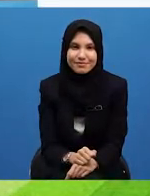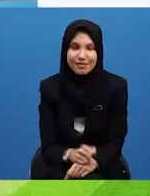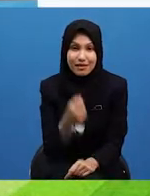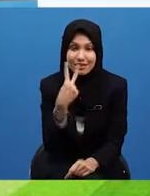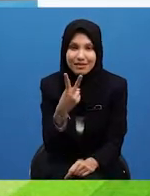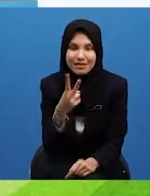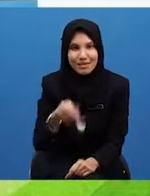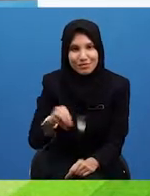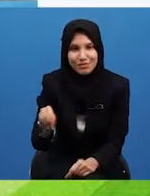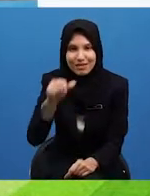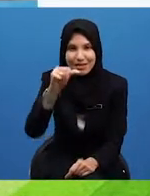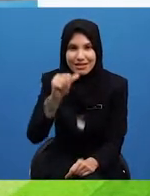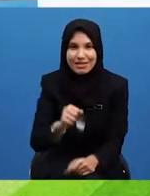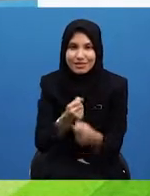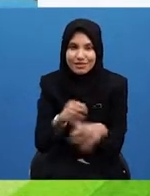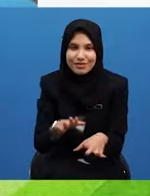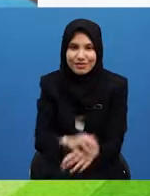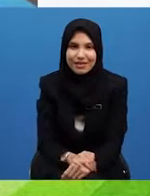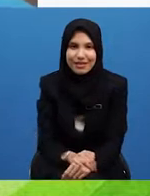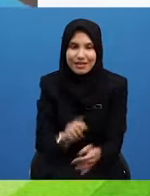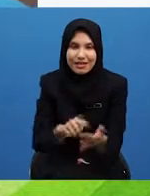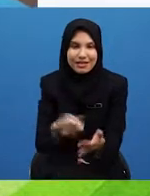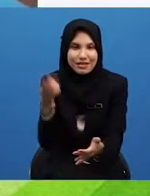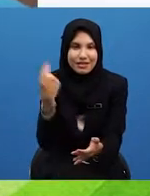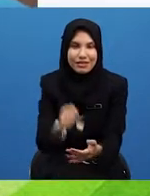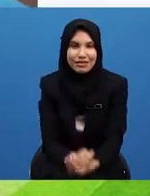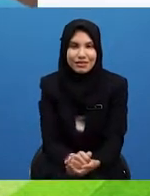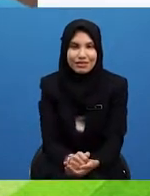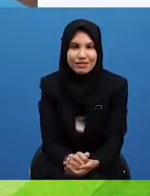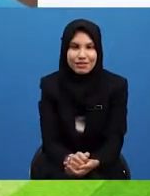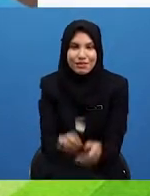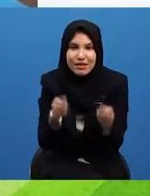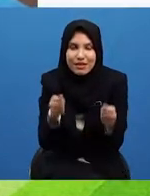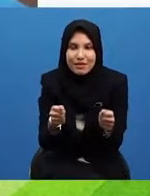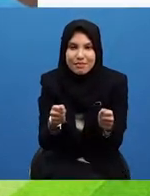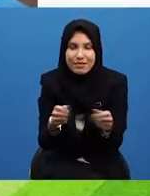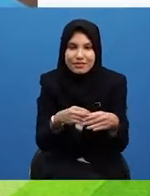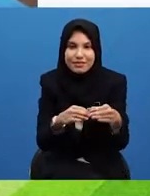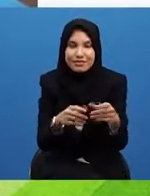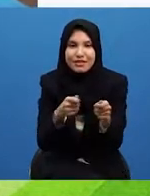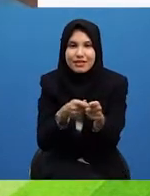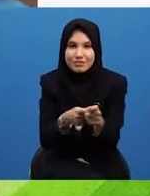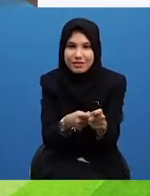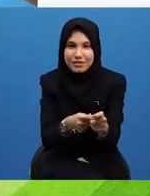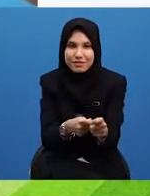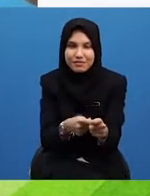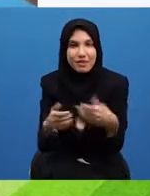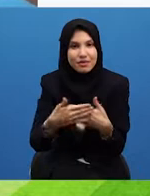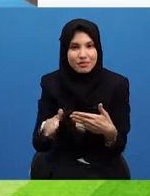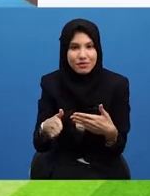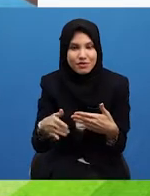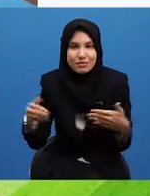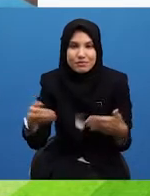uh kelihatan murid itu lebih dahulu selesai menampilkan Kak nomor secara berturutan